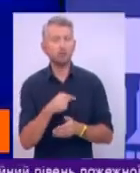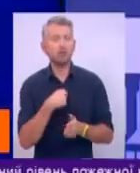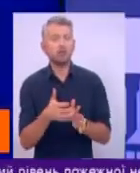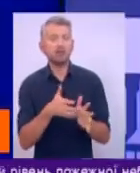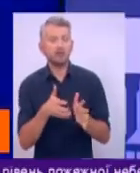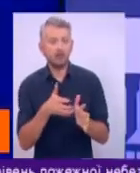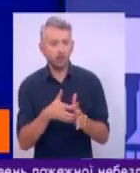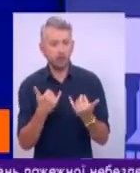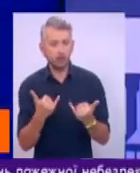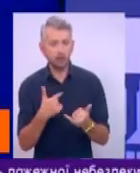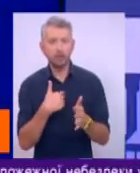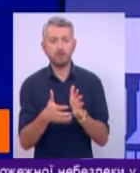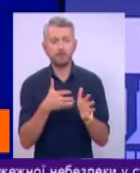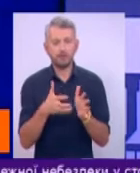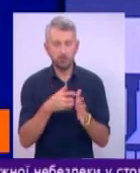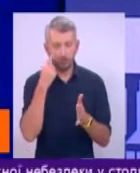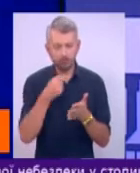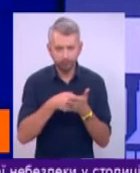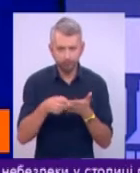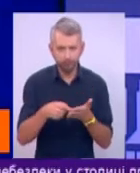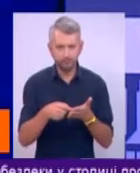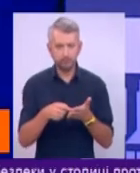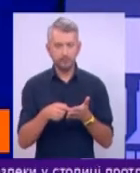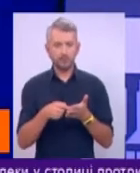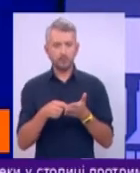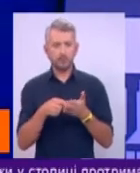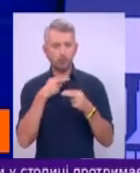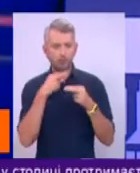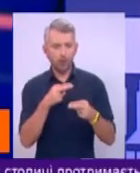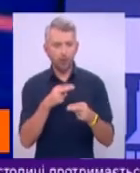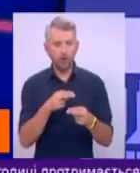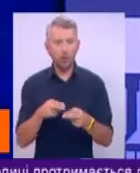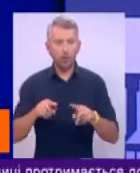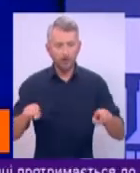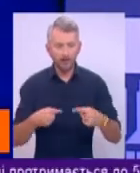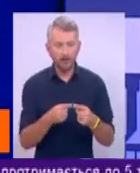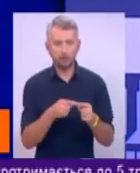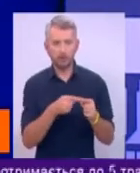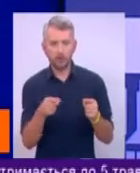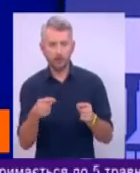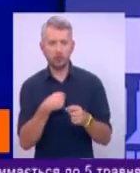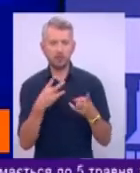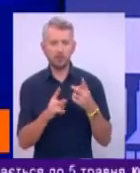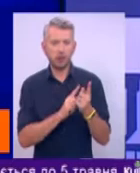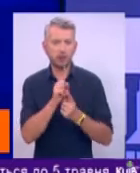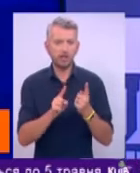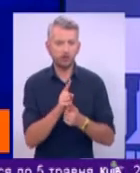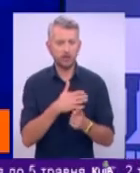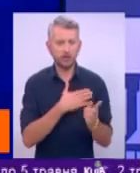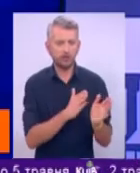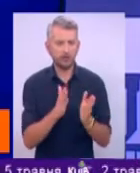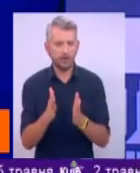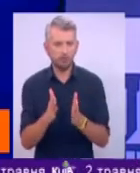Нам не вистачає, знову ж таки, акцентую на цьому момент, увагу організації цього процесу. Нам треба реорганізувати нашу